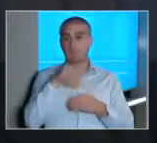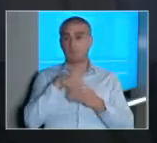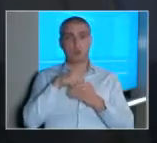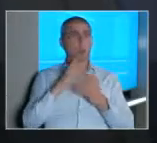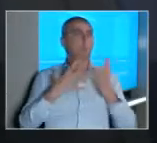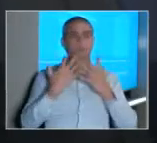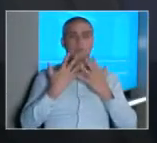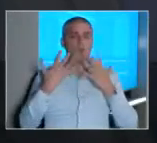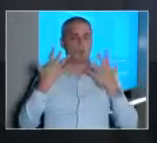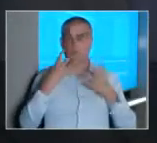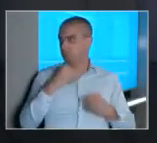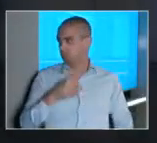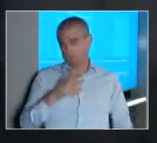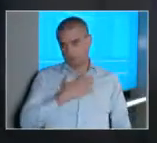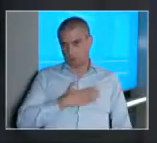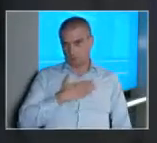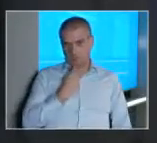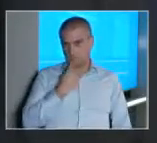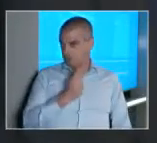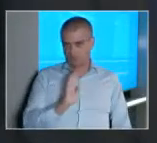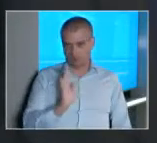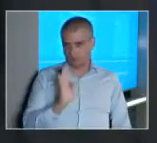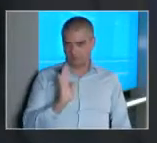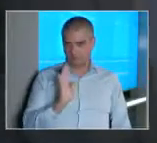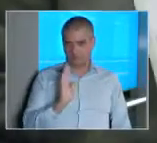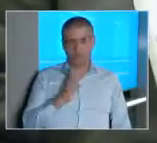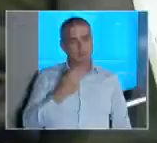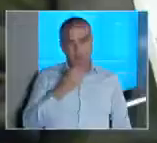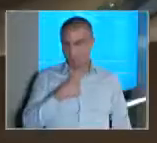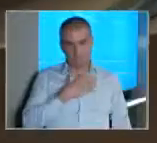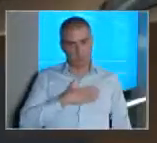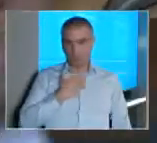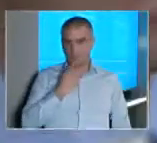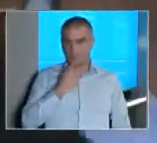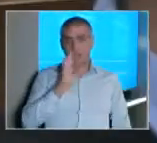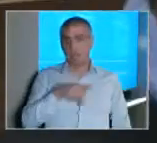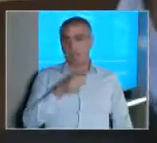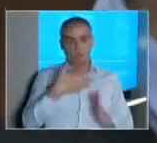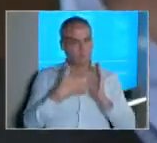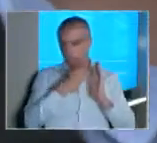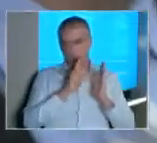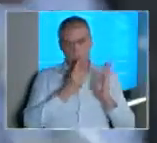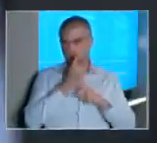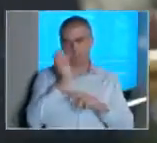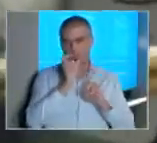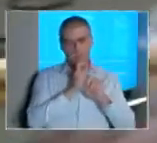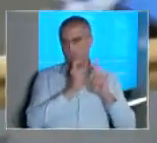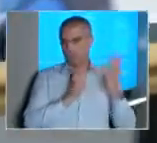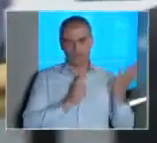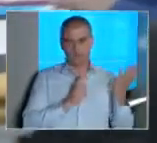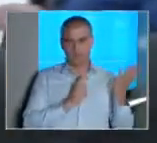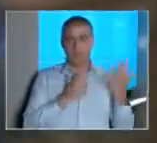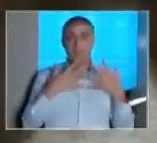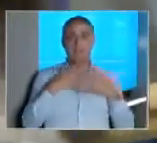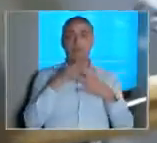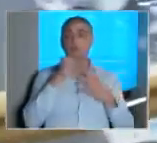את המסה העיקרית של הקולות, זה הבית היהודי. יקירי, לא נעים לי להגיד, אבל גם מהניתוח שלהם הם לא עוברים את אחוז החסימה.